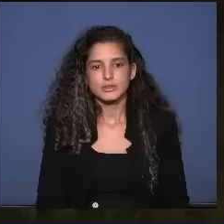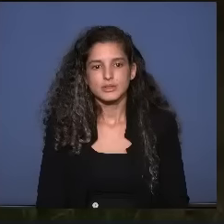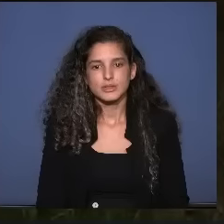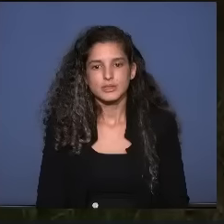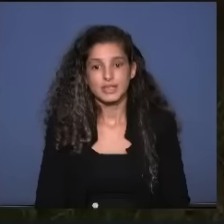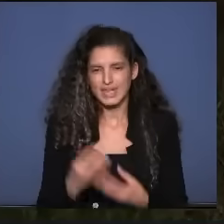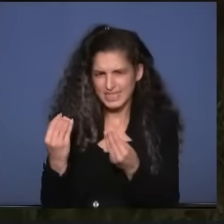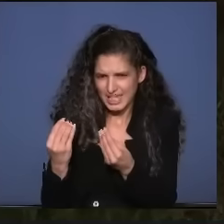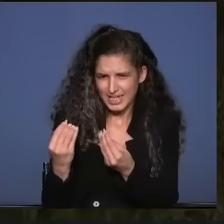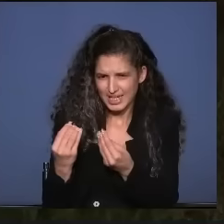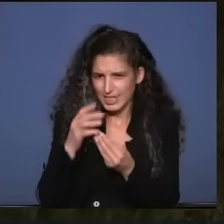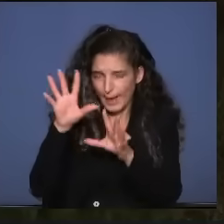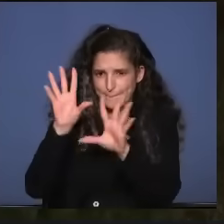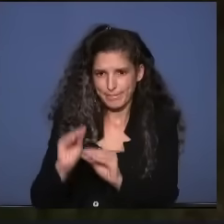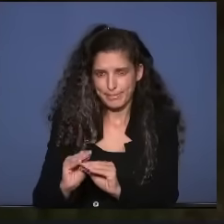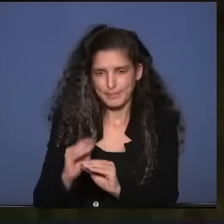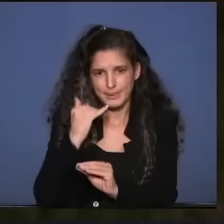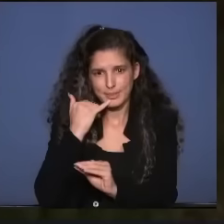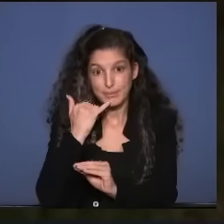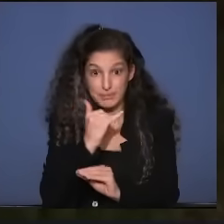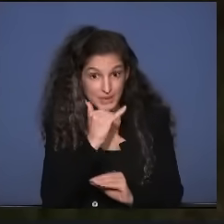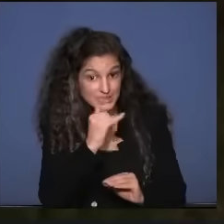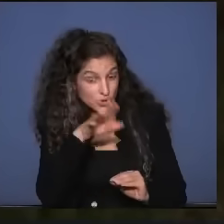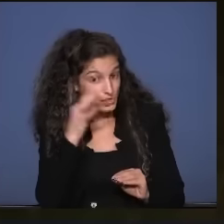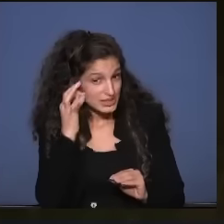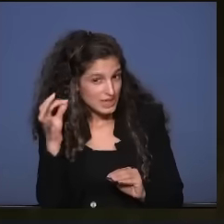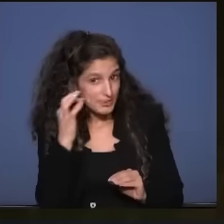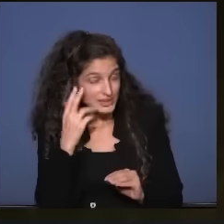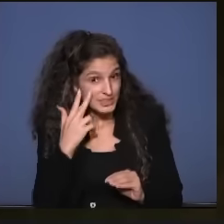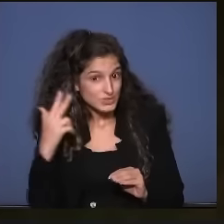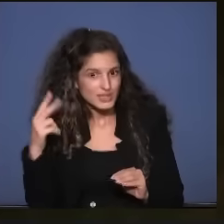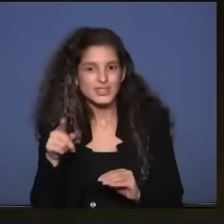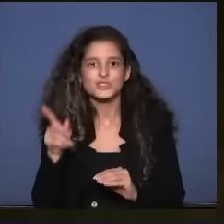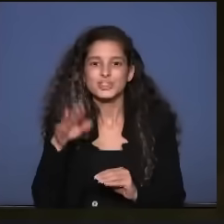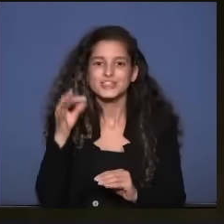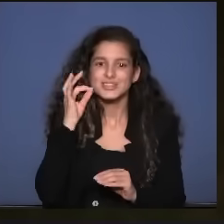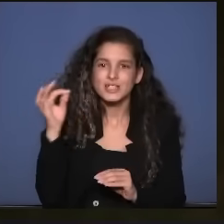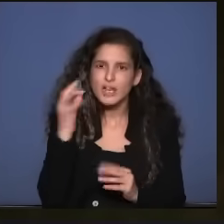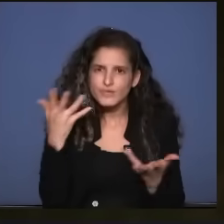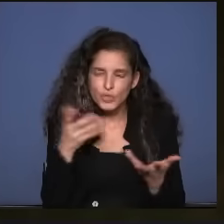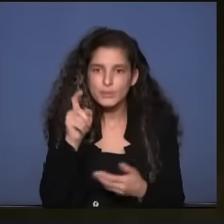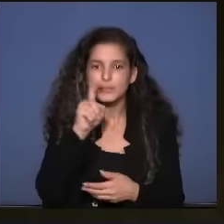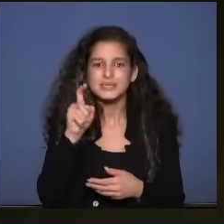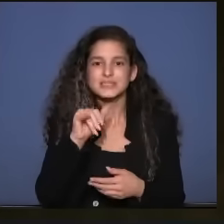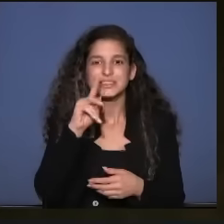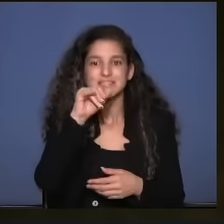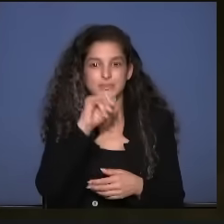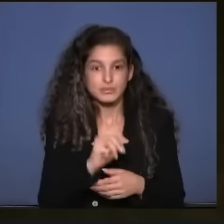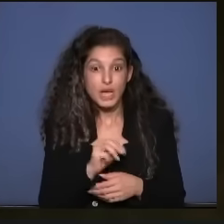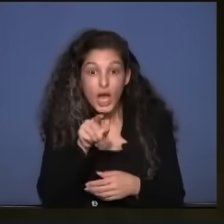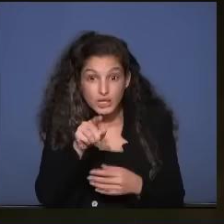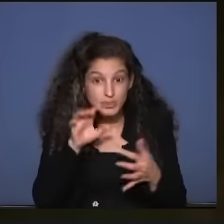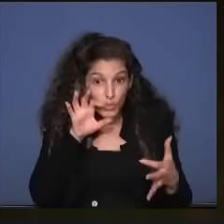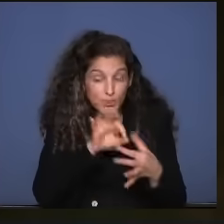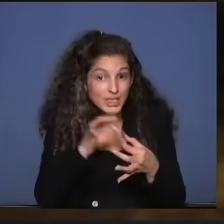רגע, סירשתי. מה זה? כאילו יש אזעקה, מה זה הצלצול הזה? כן, זה שיש אזעקה. איפה? בזיקים. אה, אתה עוד מחובר